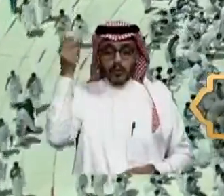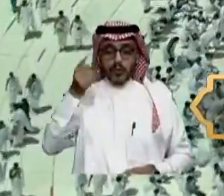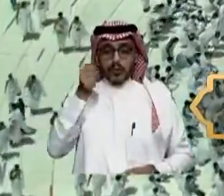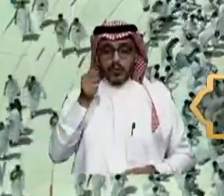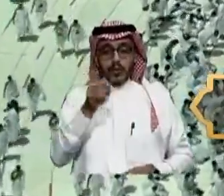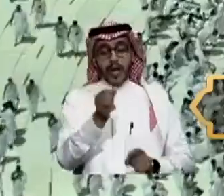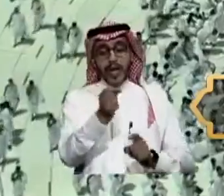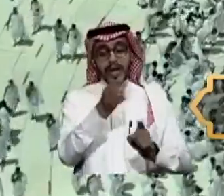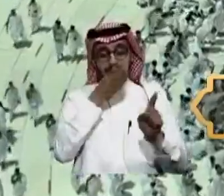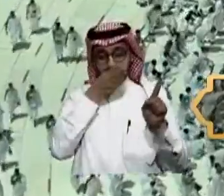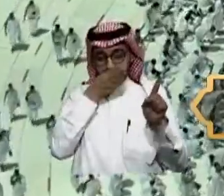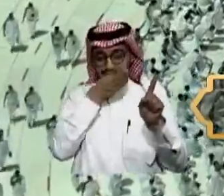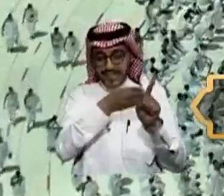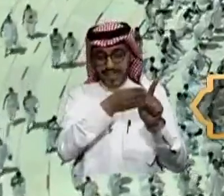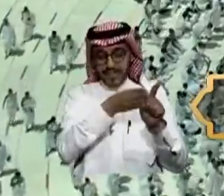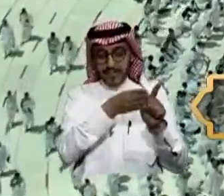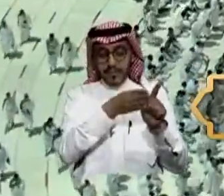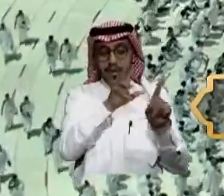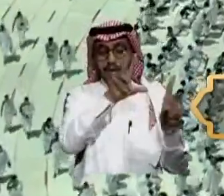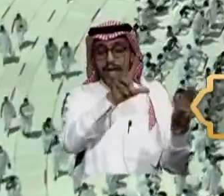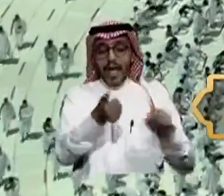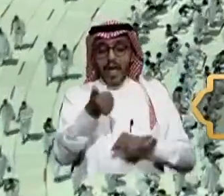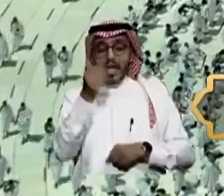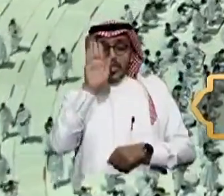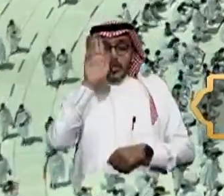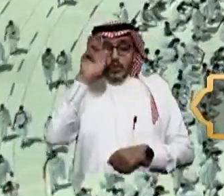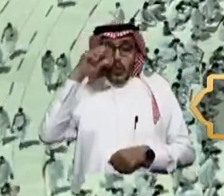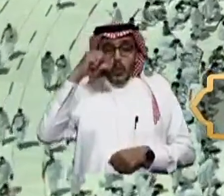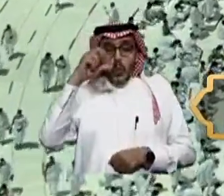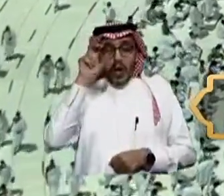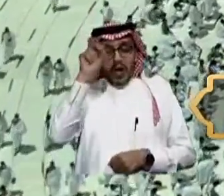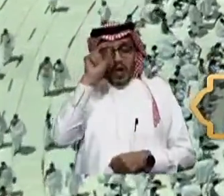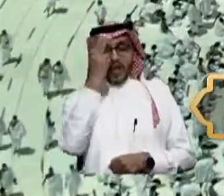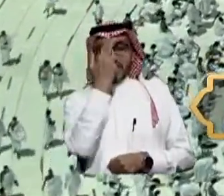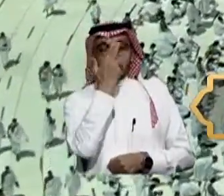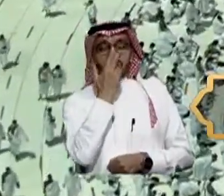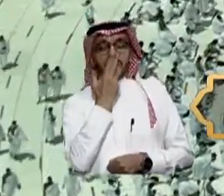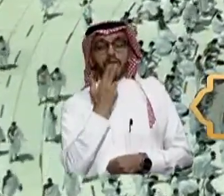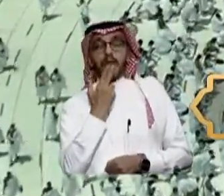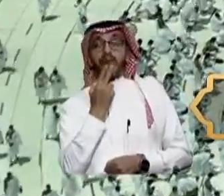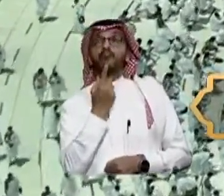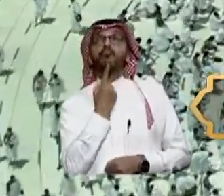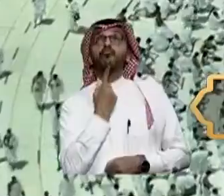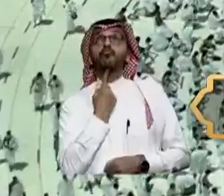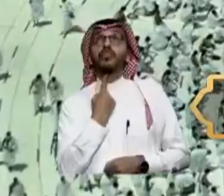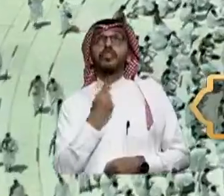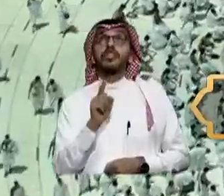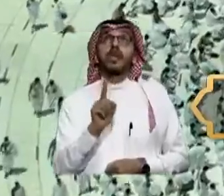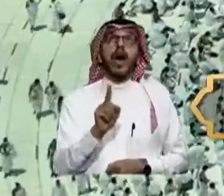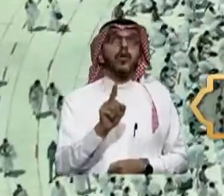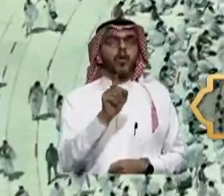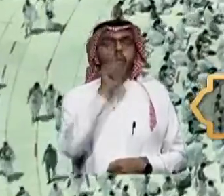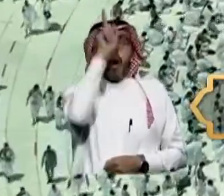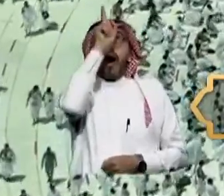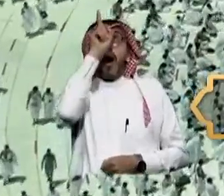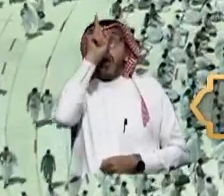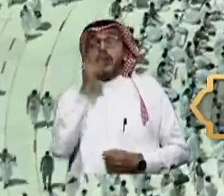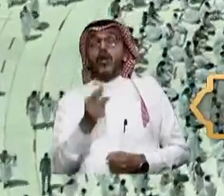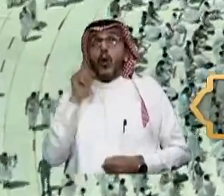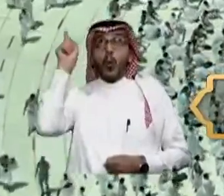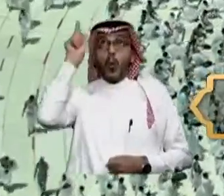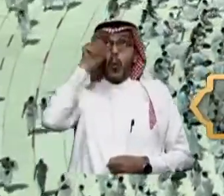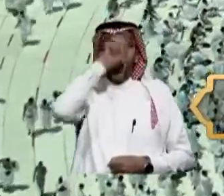الله اسوه حسنه اسوه حسنه لمن كان يرجو الله لمن كان يرجو الله